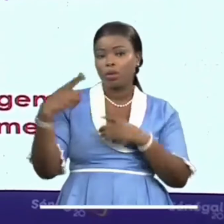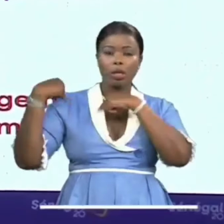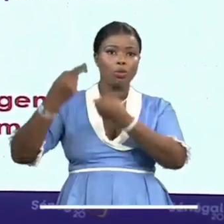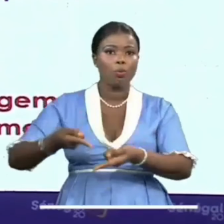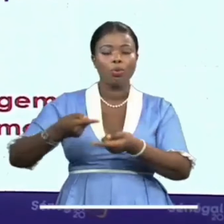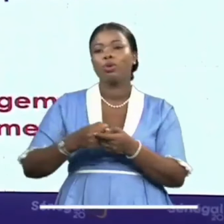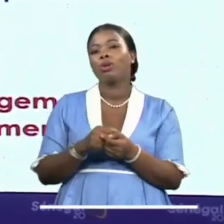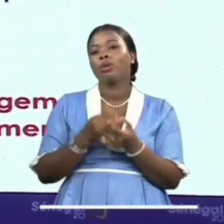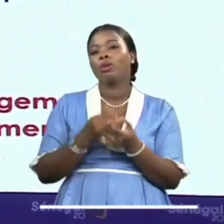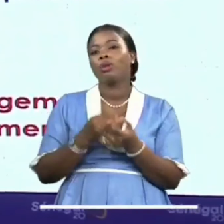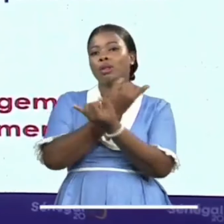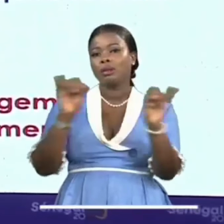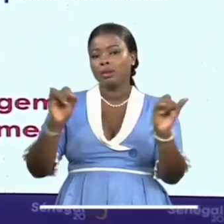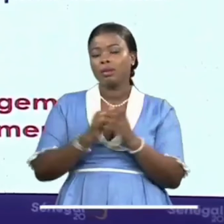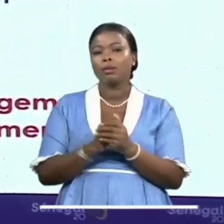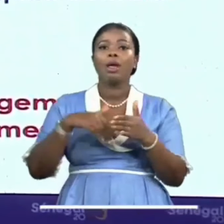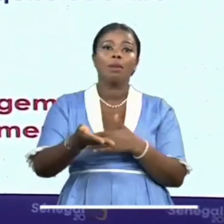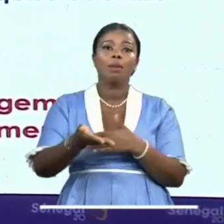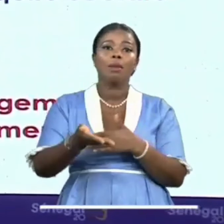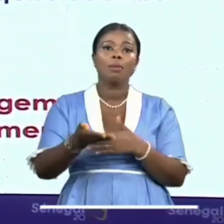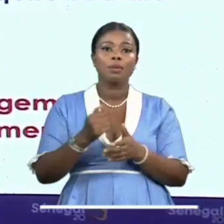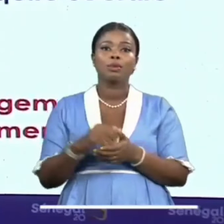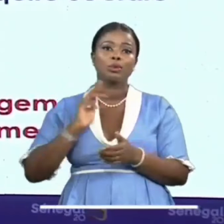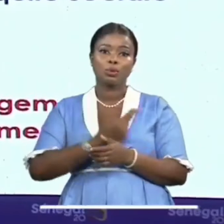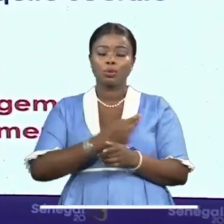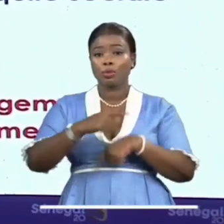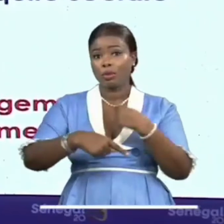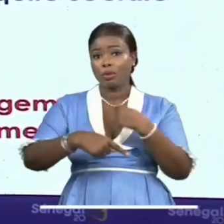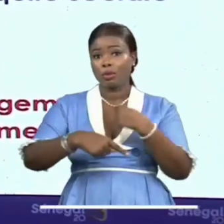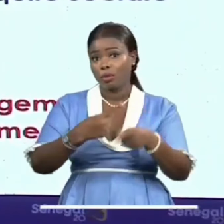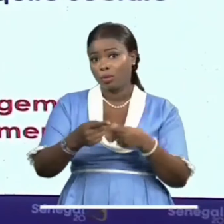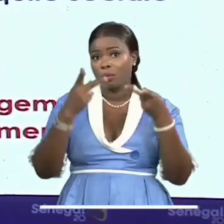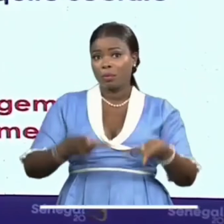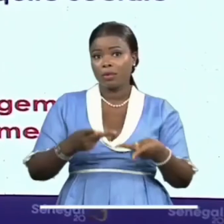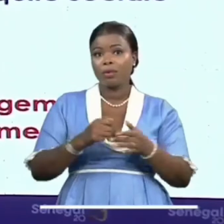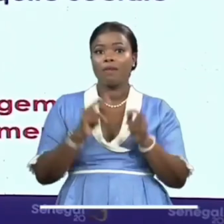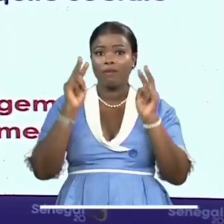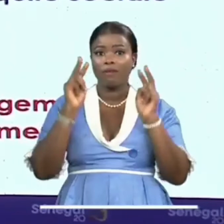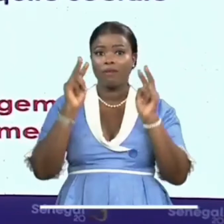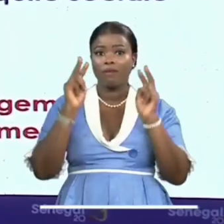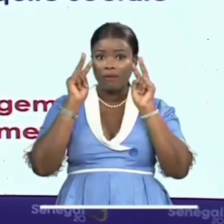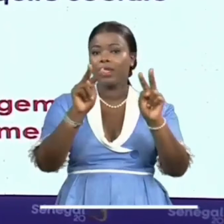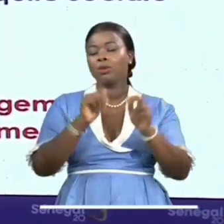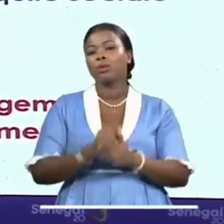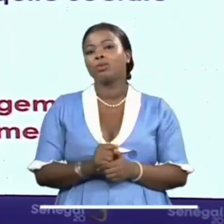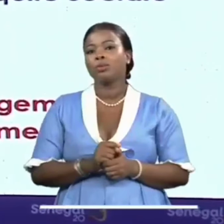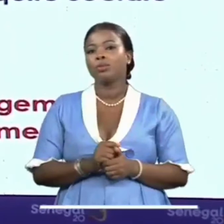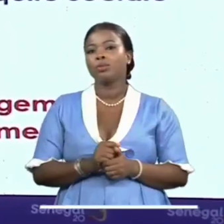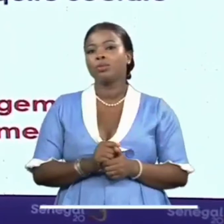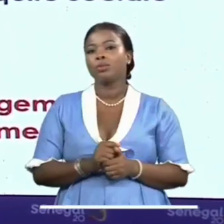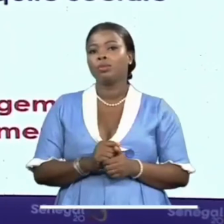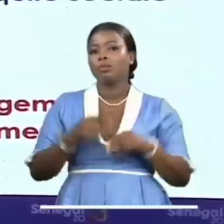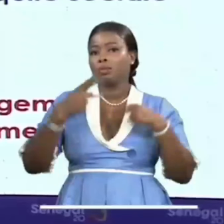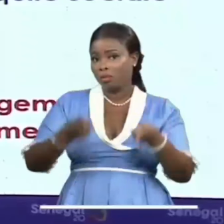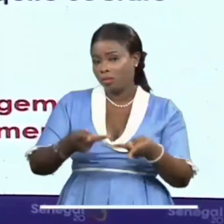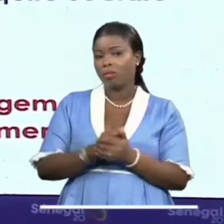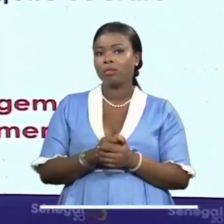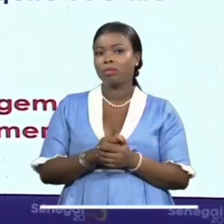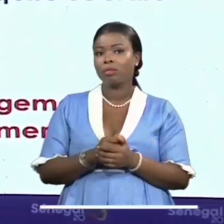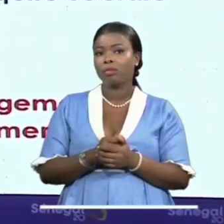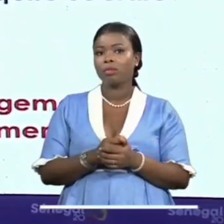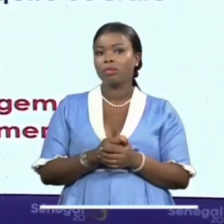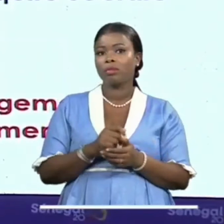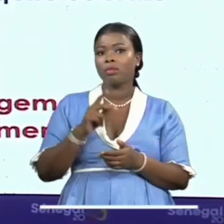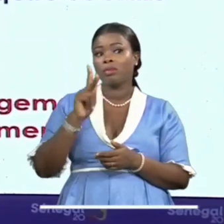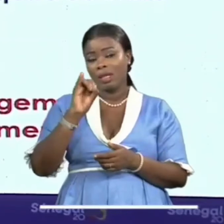ensuite nous avons présenté la vision et là l'objectif c'est de présenter le plan d'action quinquenal